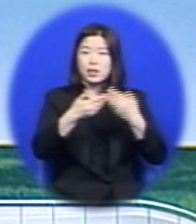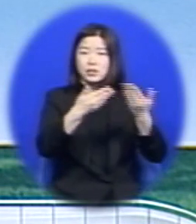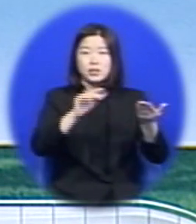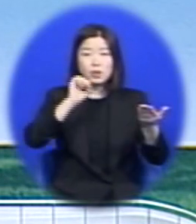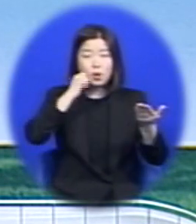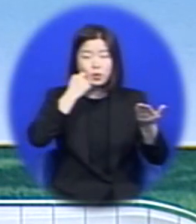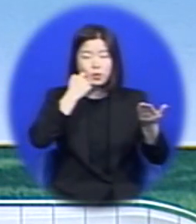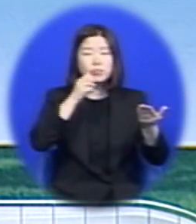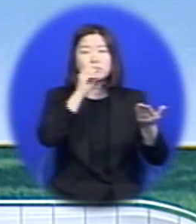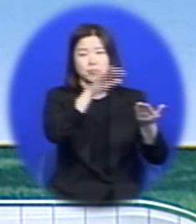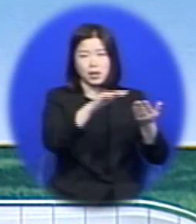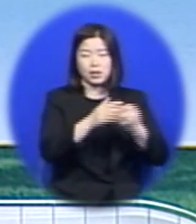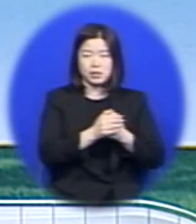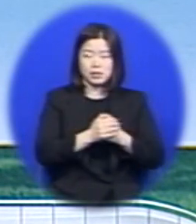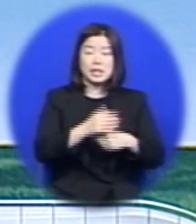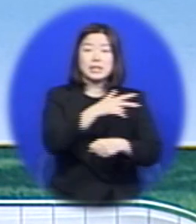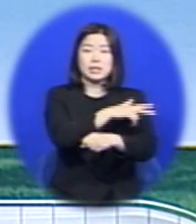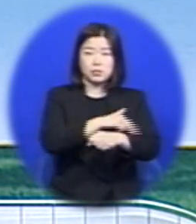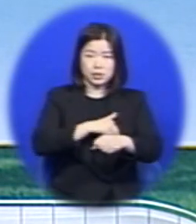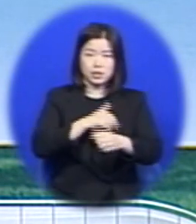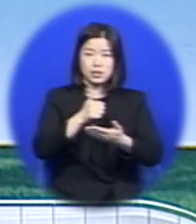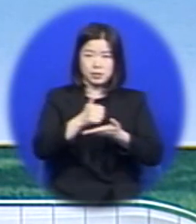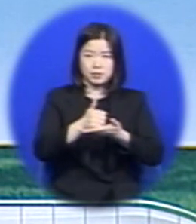했습니다. 집사님,